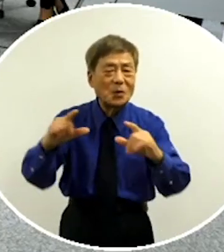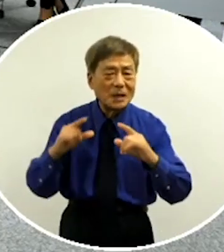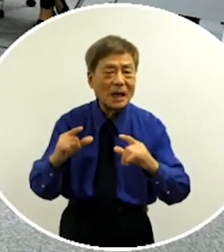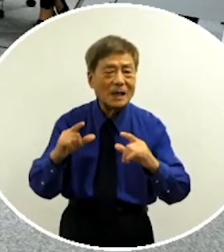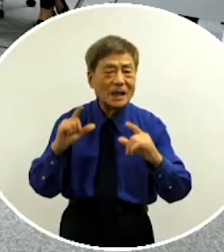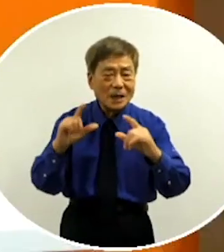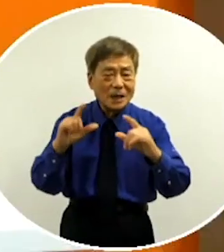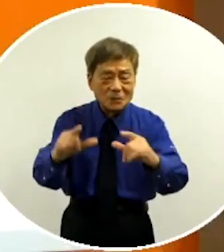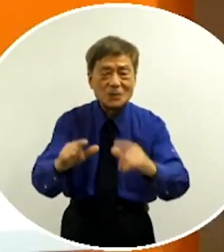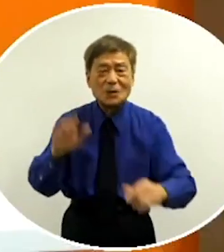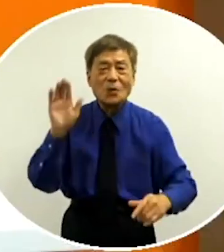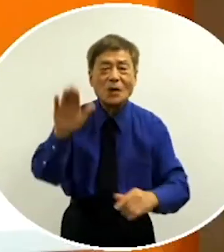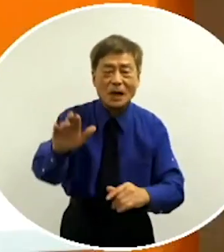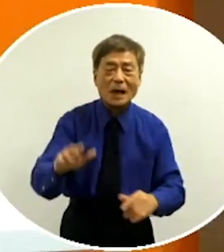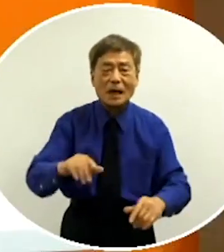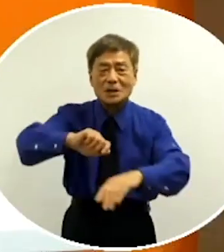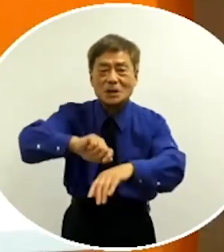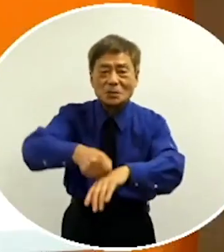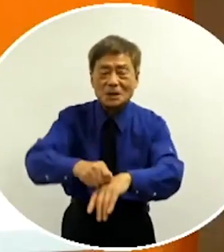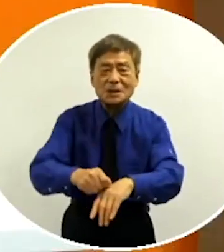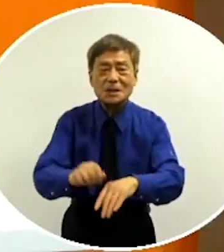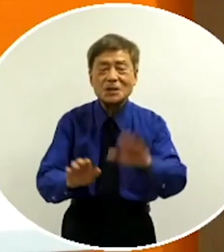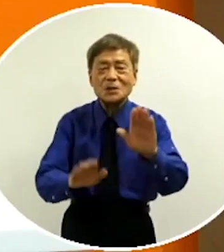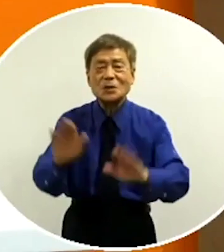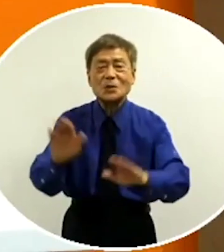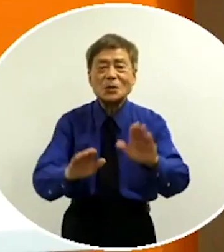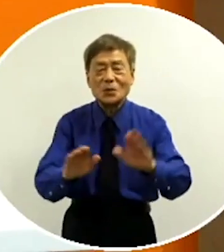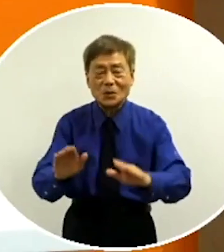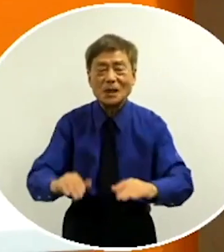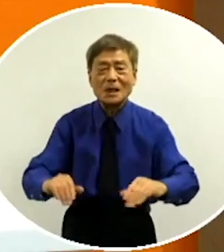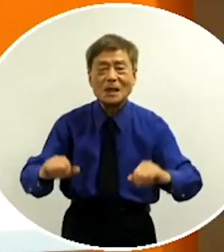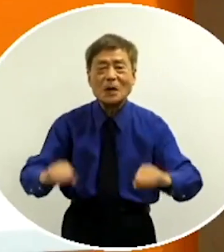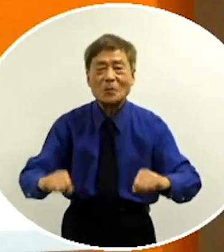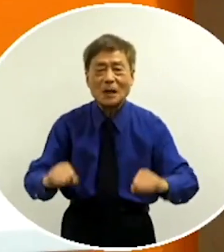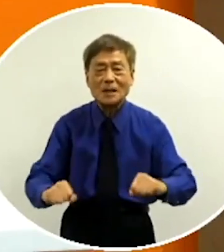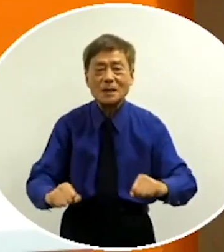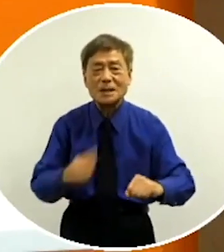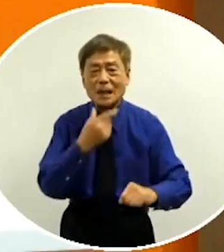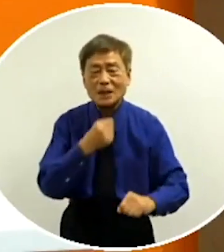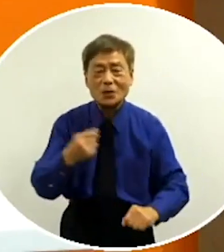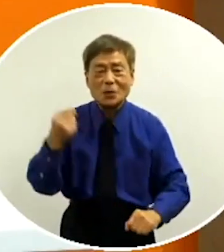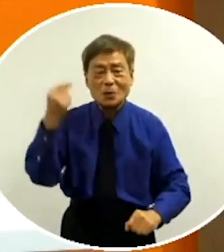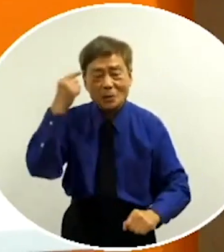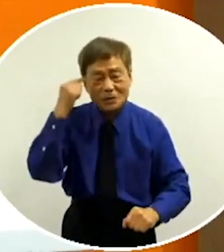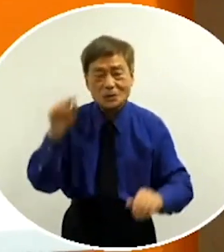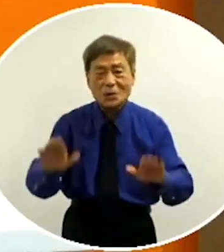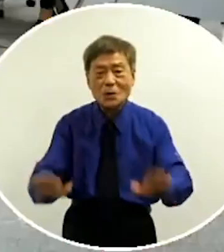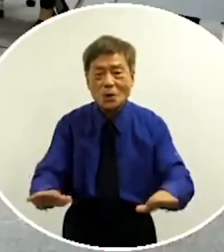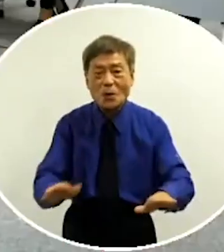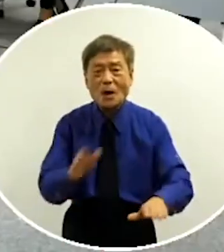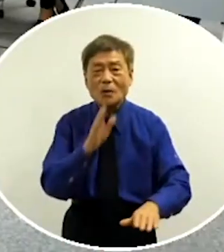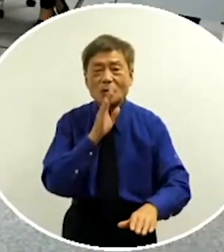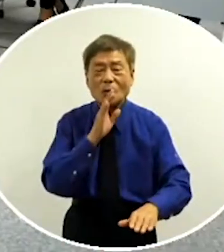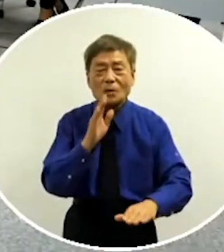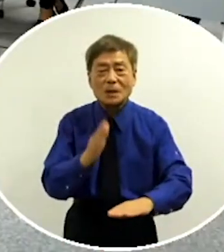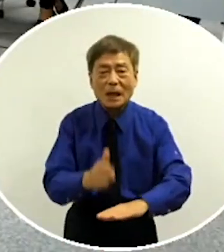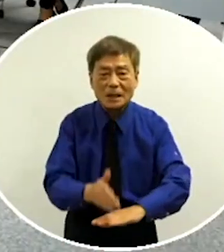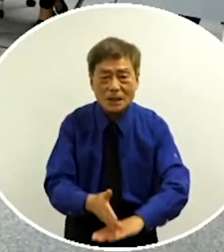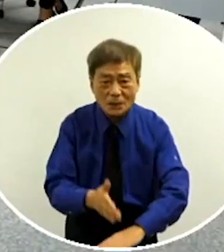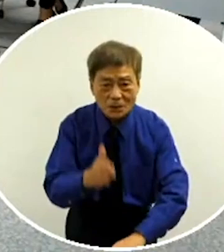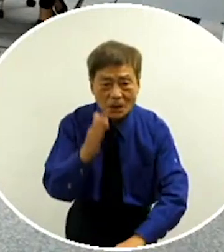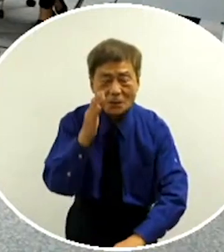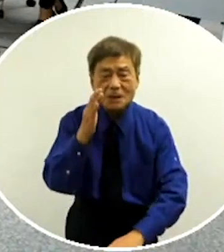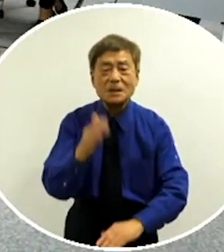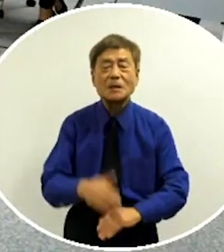厳しい叱咤激励そして暖かい力添えをお願いしたいと思います今日は本当にありがとうございましたはいありがとうございまし